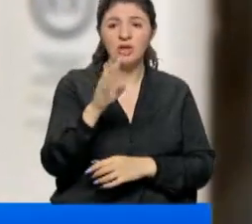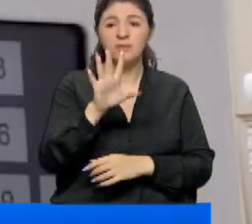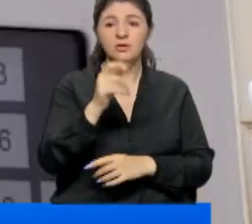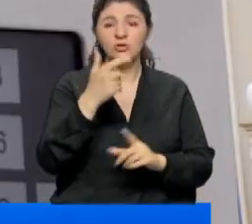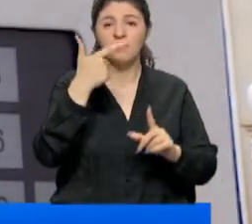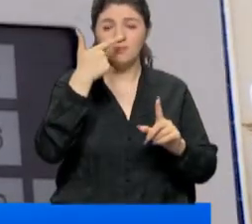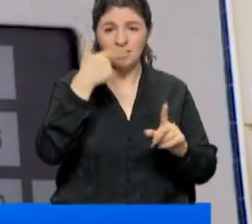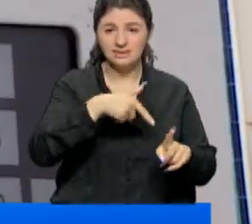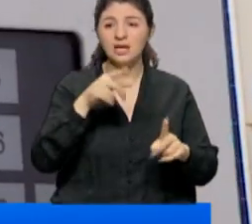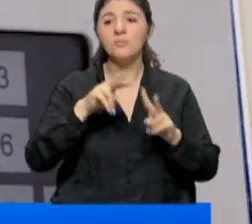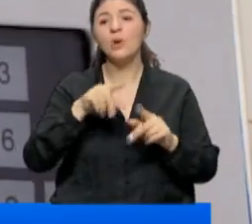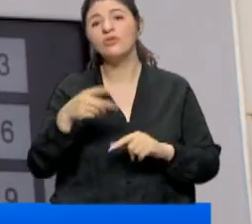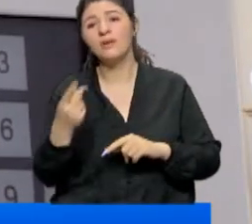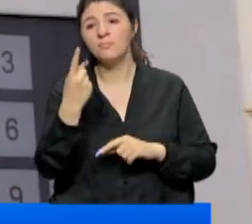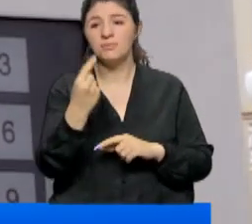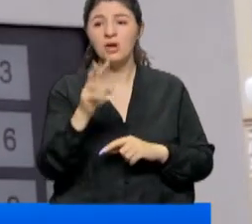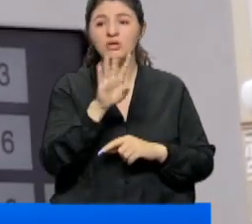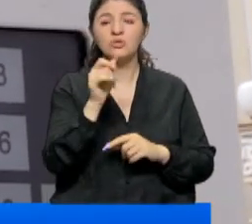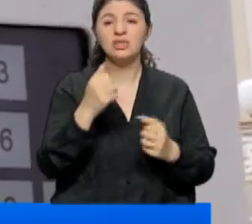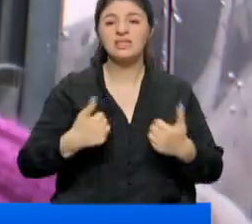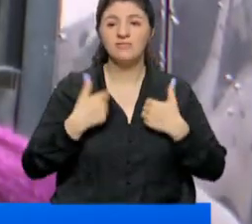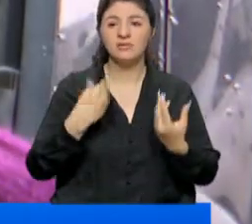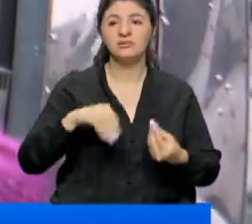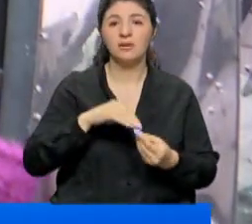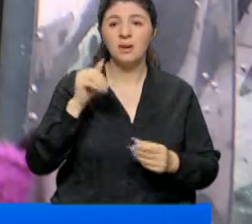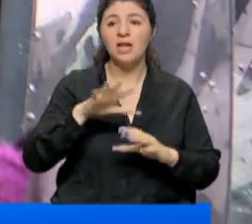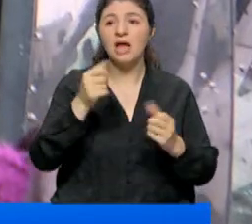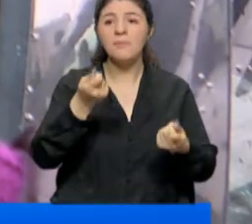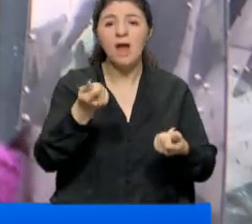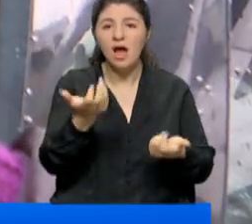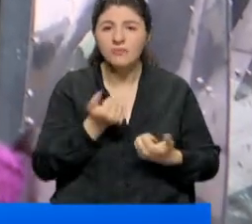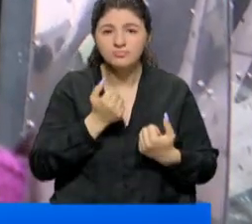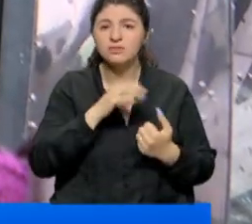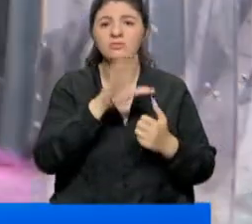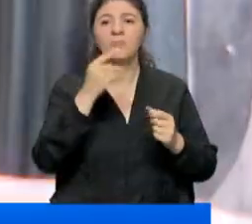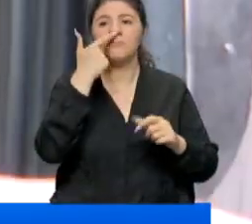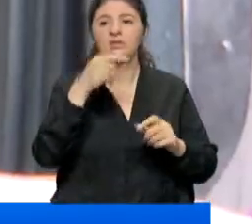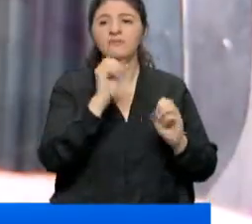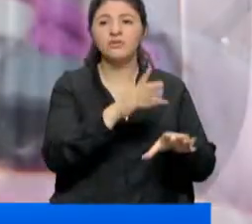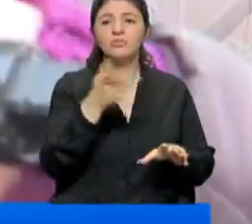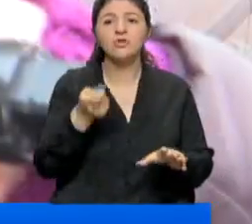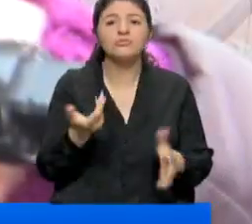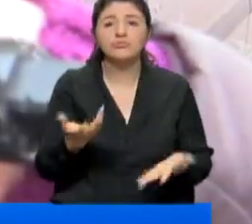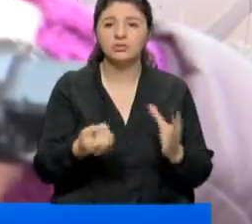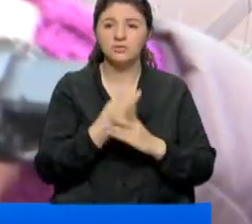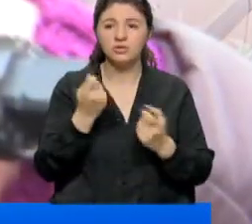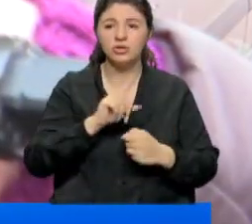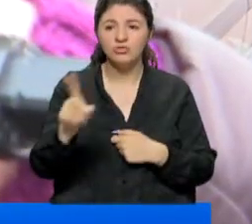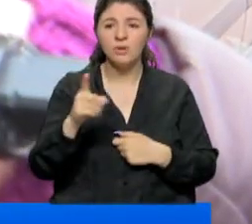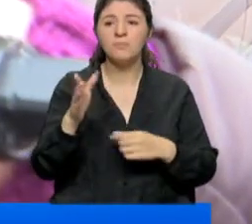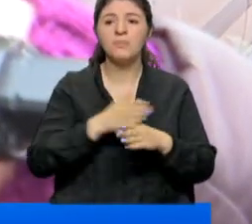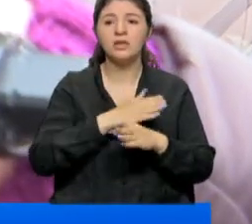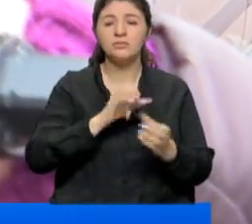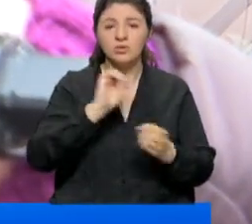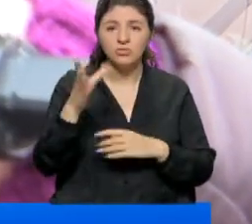45 kuruş motorine 1 lira 40 kuruşluk ve zam geldi kaldınız Bütün parayı benzine veriyor başka bir şey değil mecbursun sabah işe gidiyor